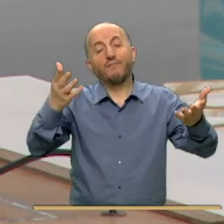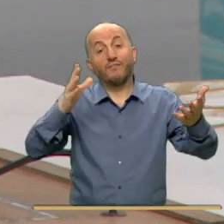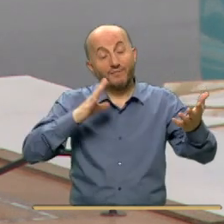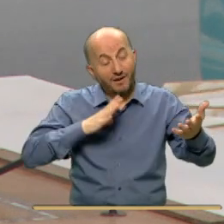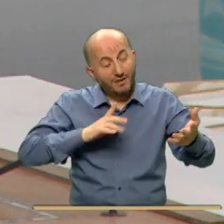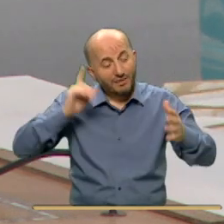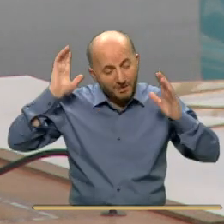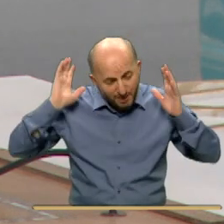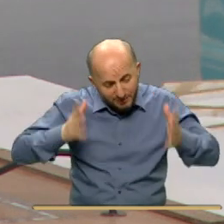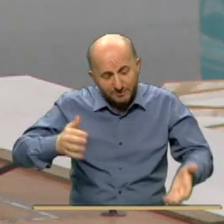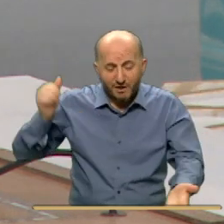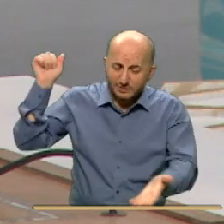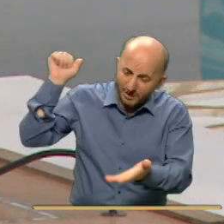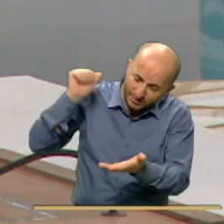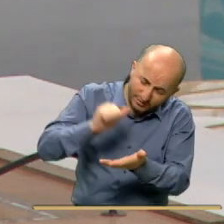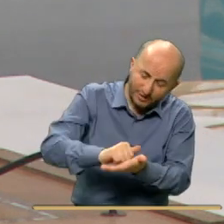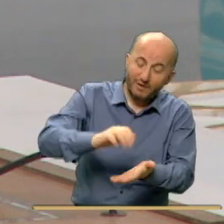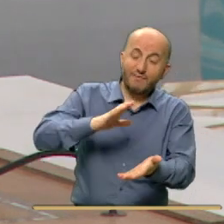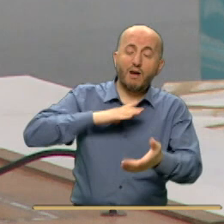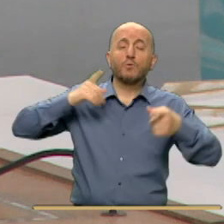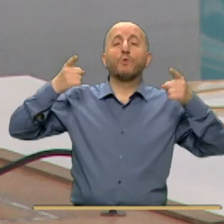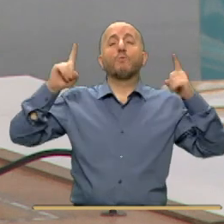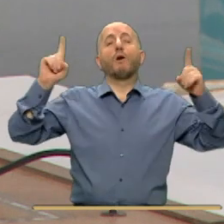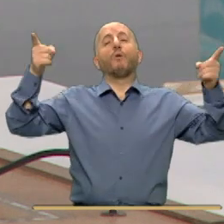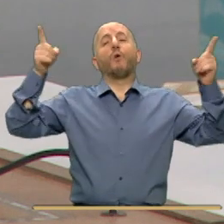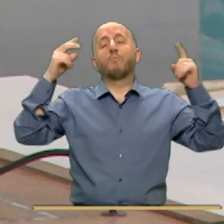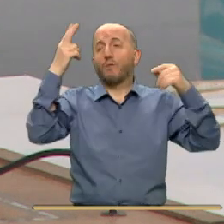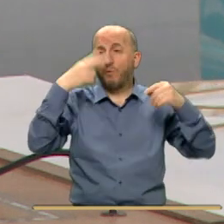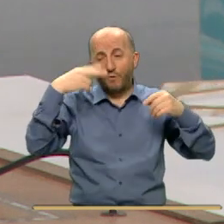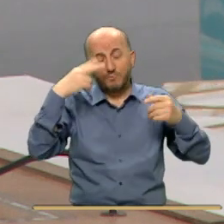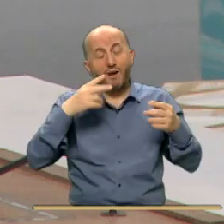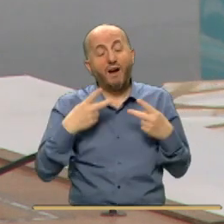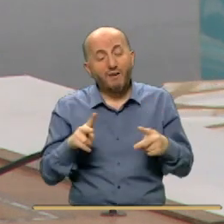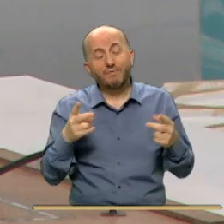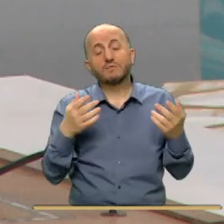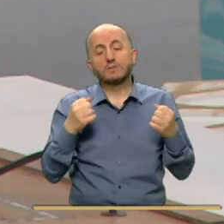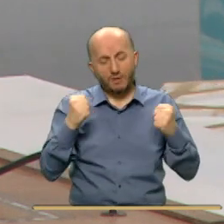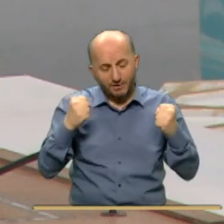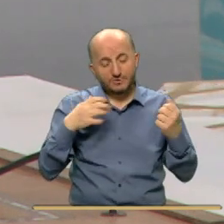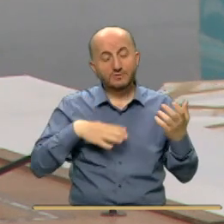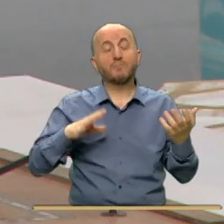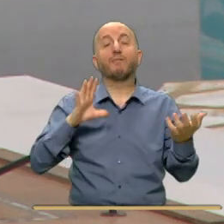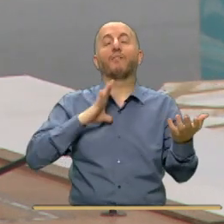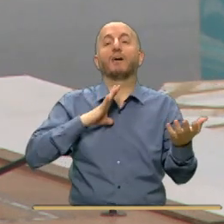ibadet var, secde var. Tövbe istiğfarla gözyaşı var, af ve afiyet dileme var.